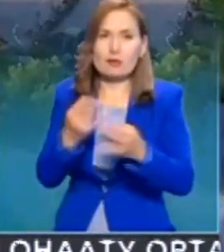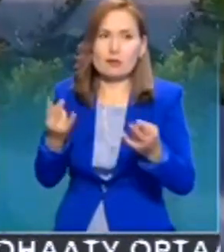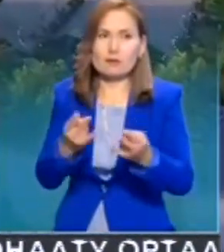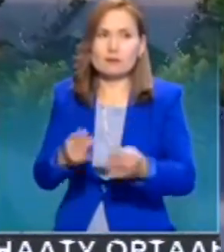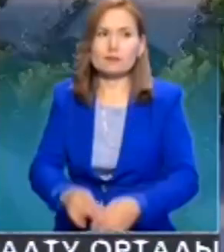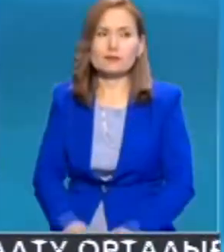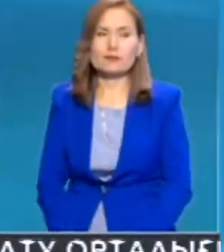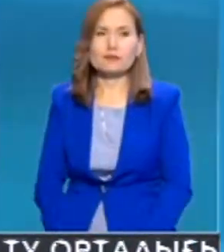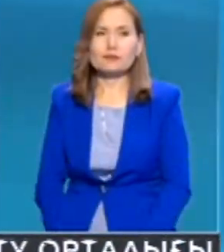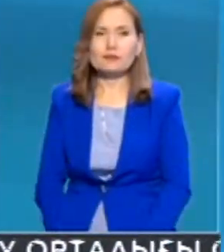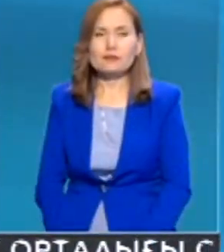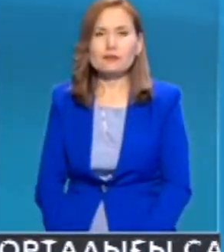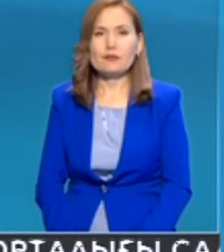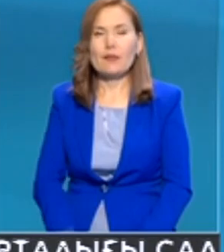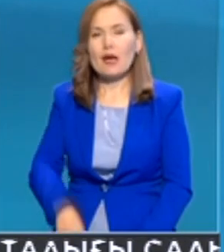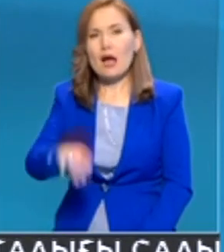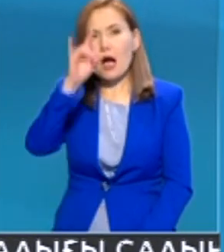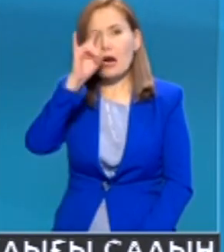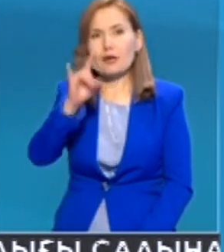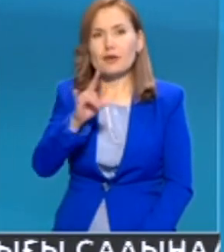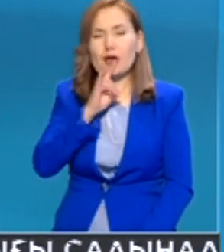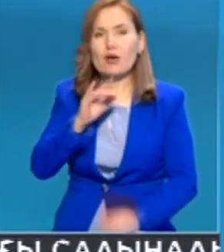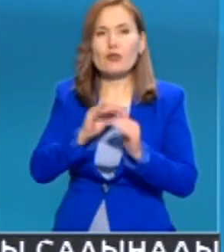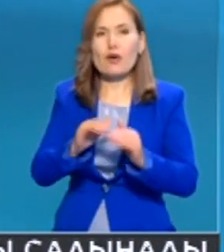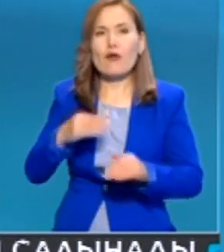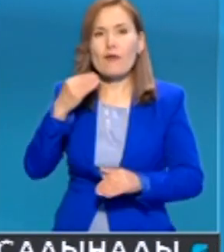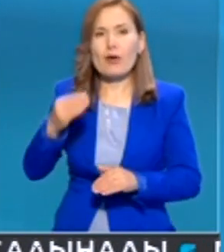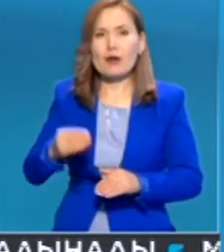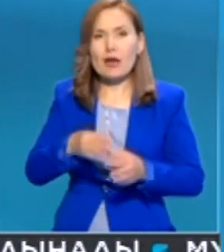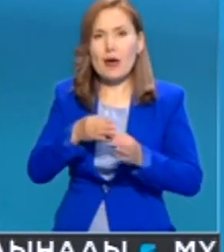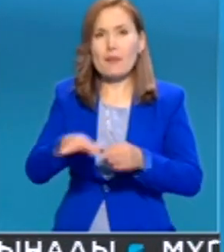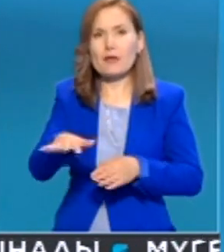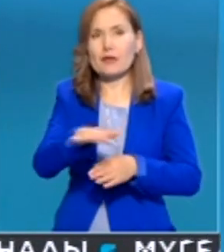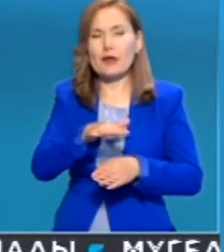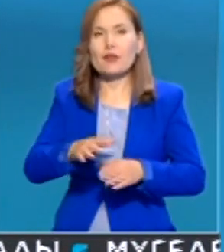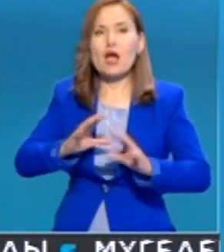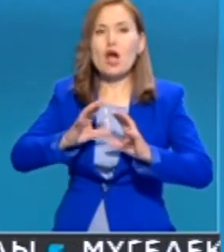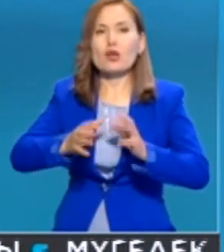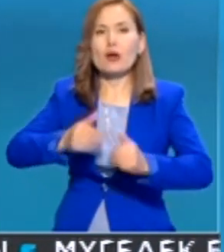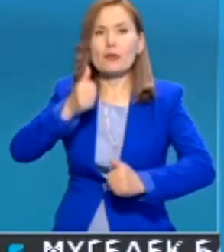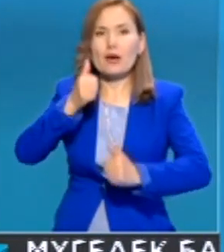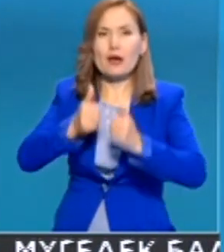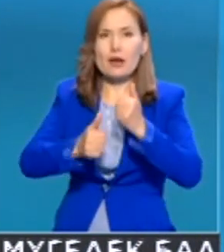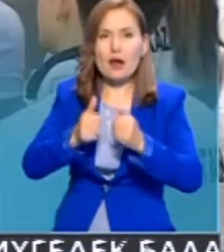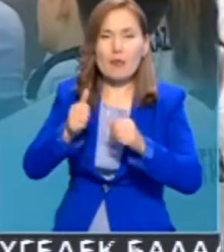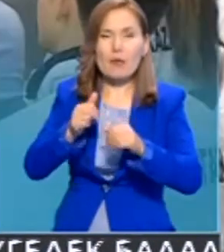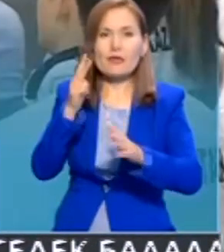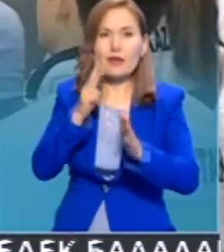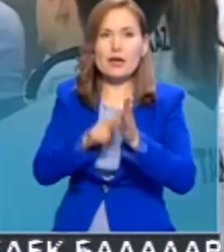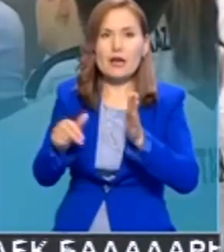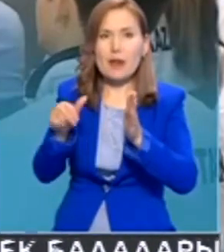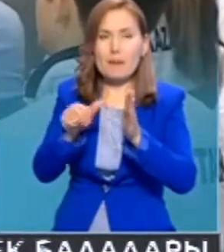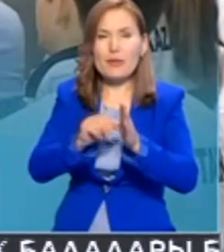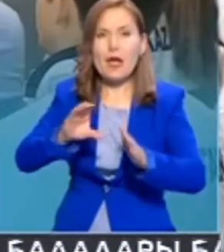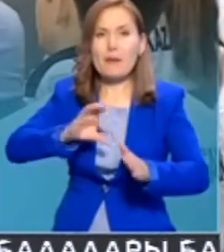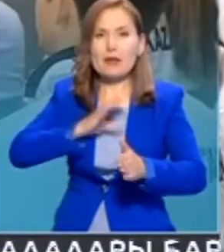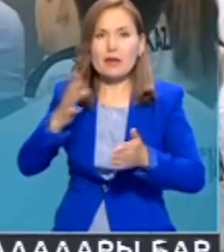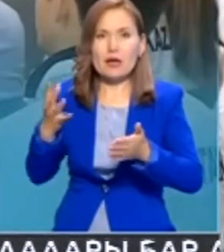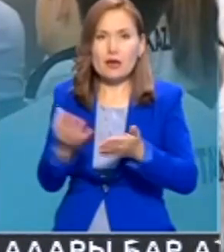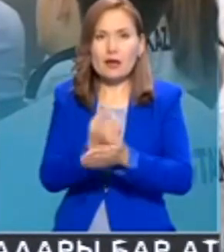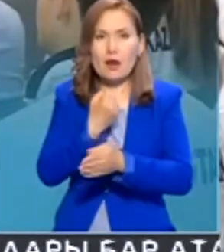телеарнасы. Қазақстандық оқушылар Францияның Нормандия аймағында өткен дүниежүзілік гимназиададан 86 медаль жеңіп